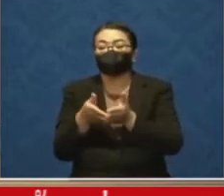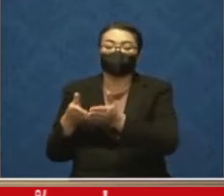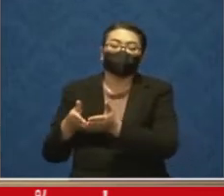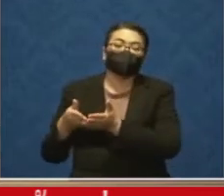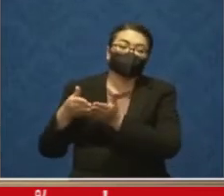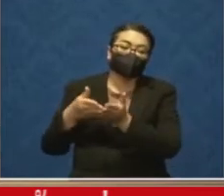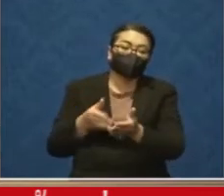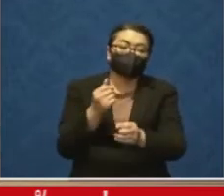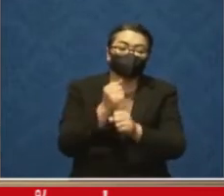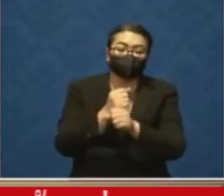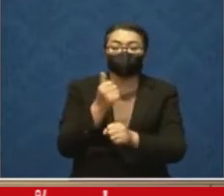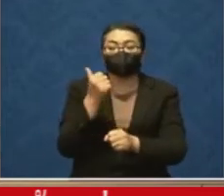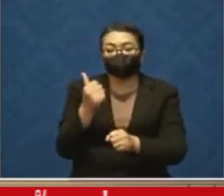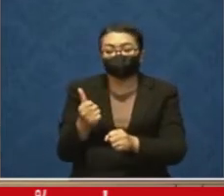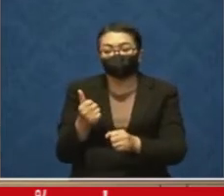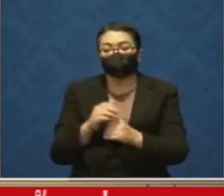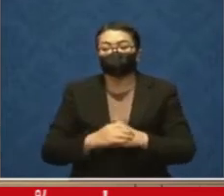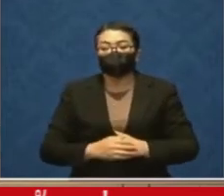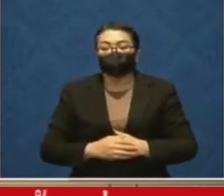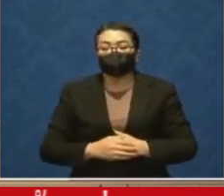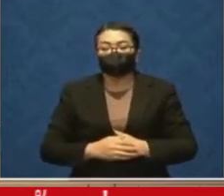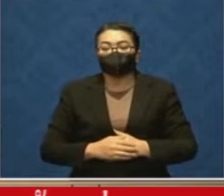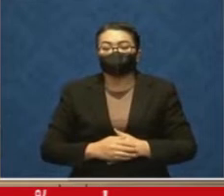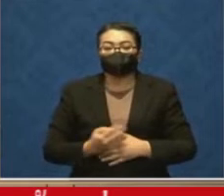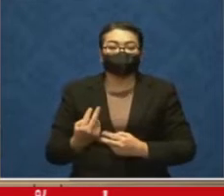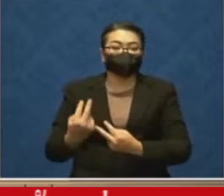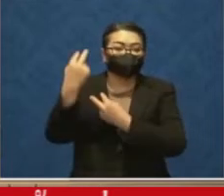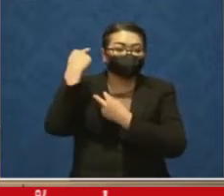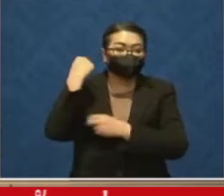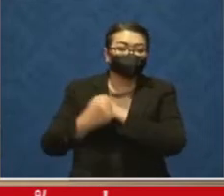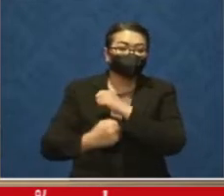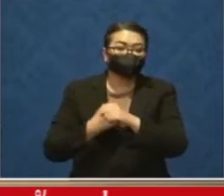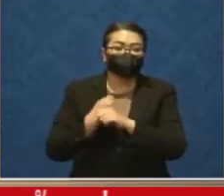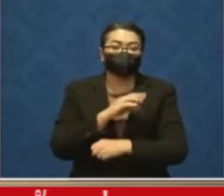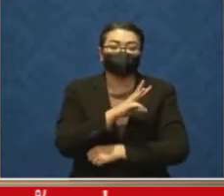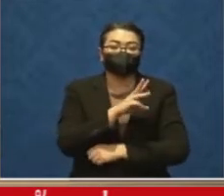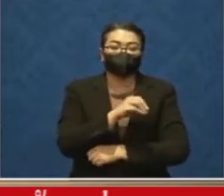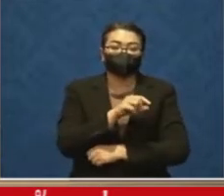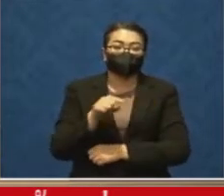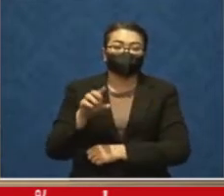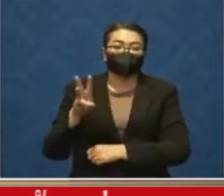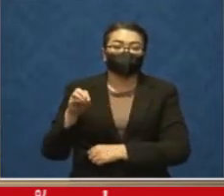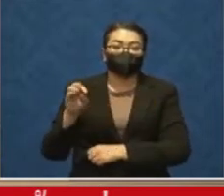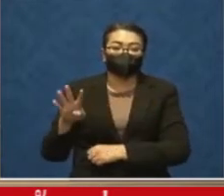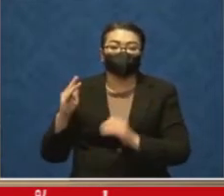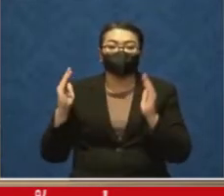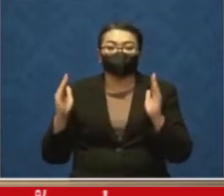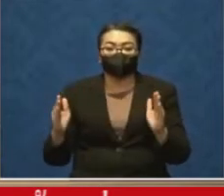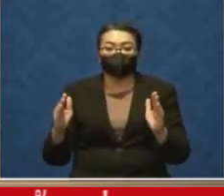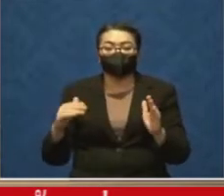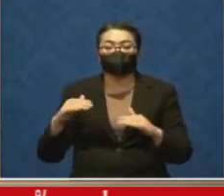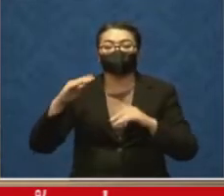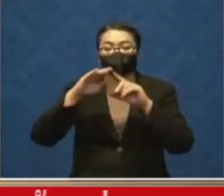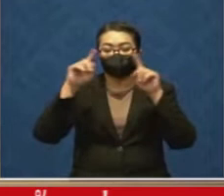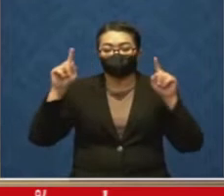เลได้อยู่ครับถามทานครัขอข้มูลต่อไปที่ปี 60-64 ครับขอเฉลี่ยนะครับว่าตัวนี้ครับ